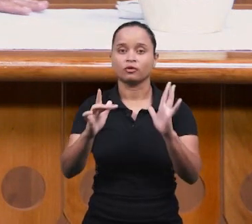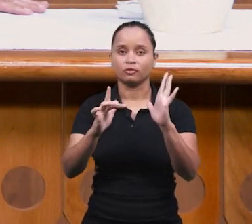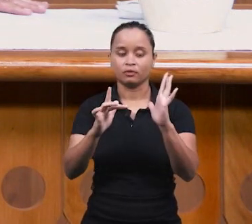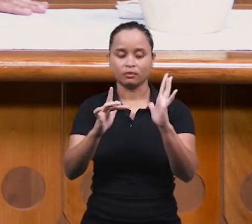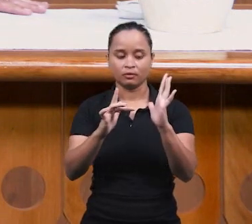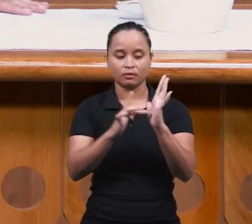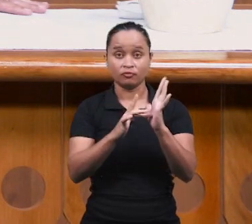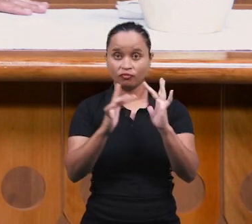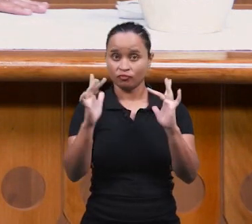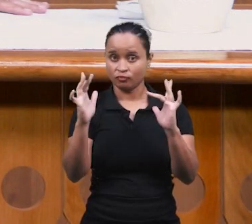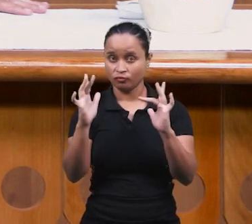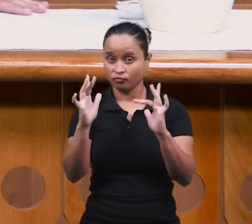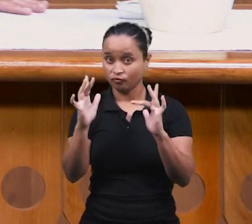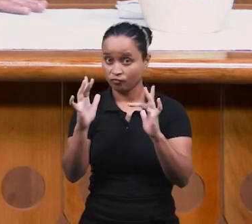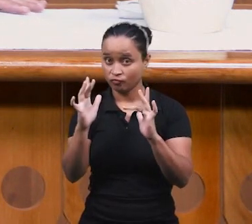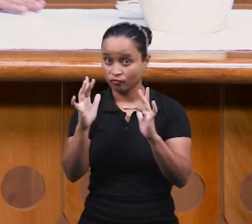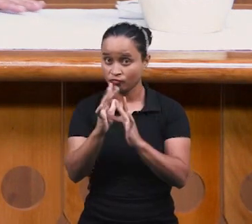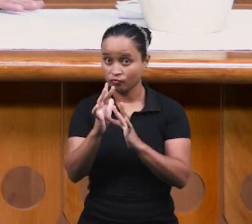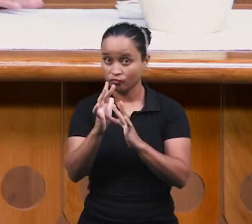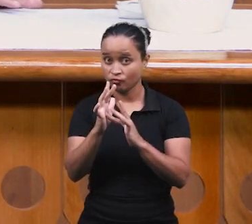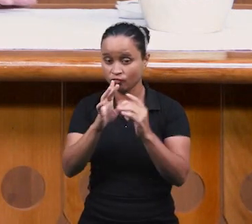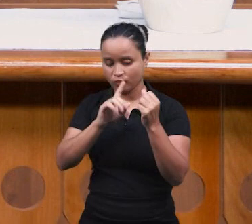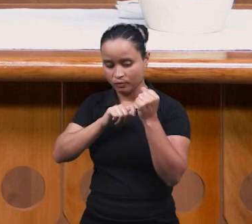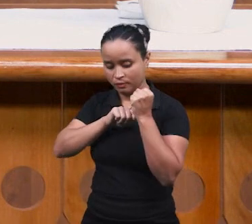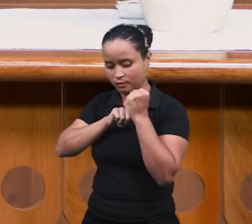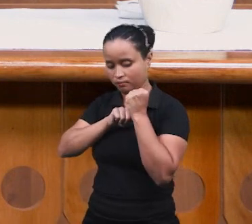que Jésus est un mystère,